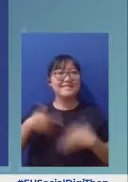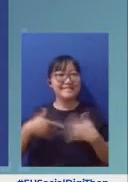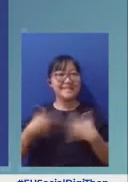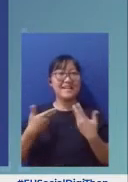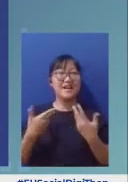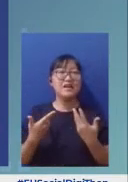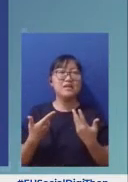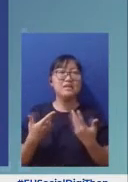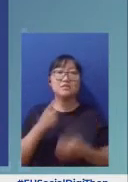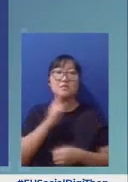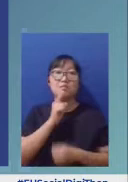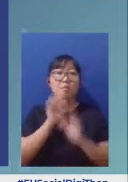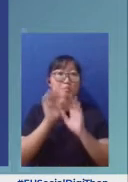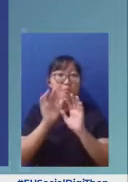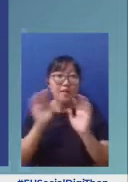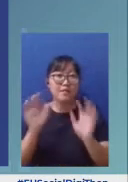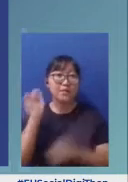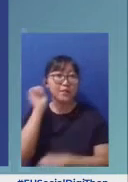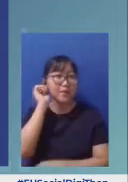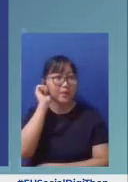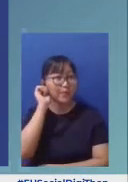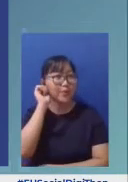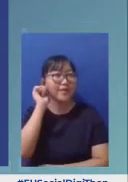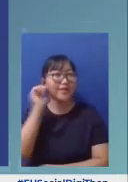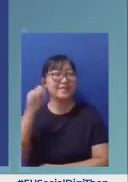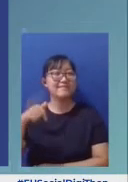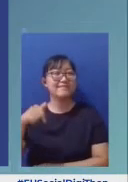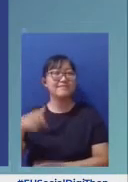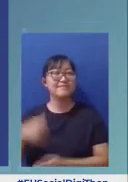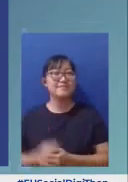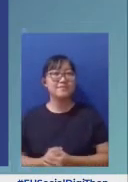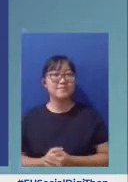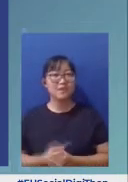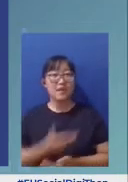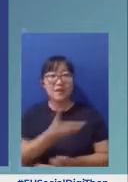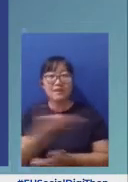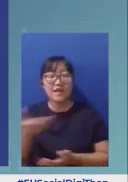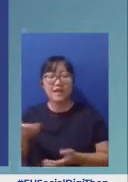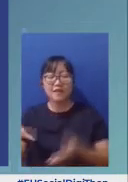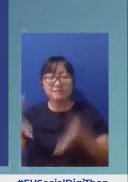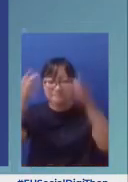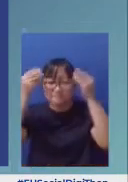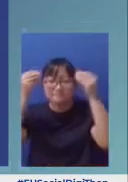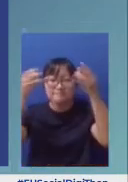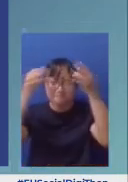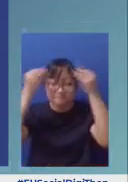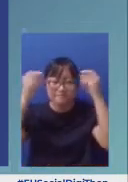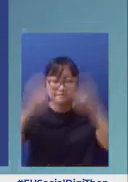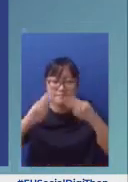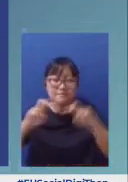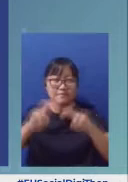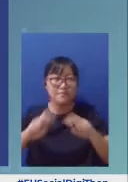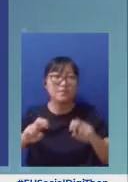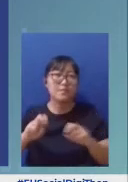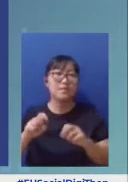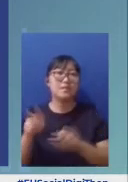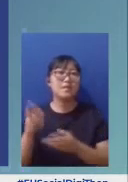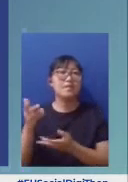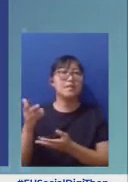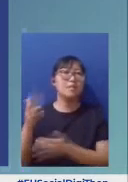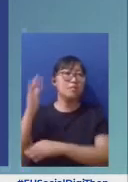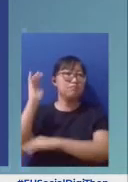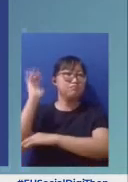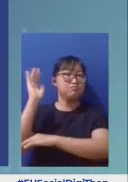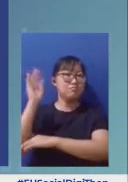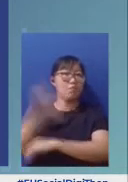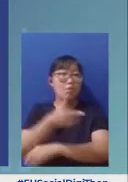banyak perempuan di sini. Silahkan menggali pengetahuan dan pengalaman mereka. Siapa tahu bisa menjadi sumber